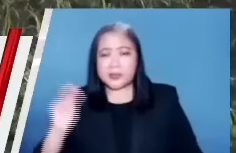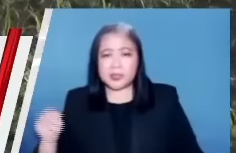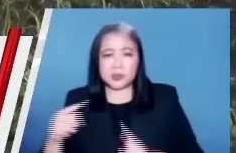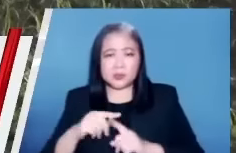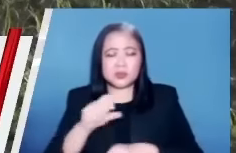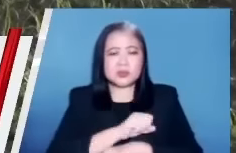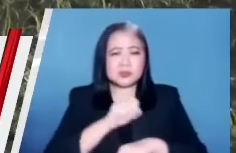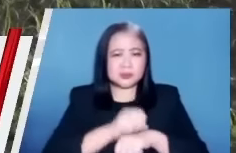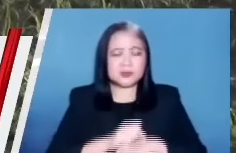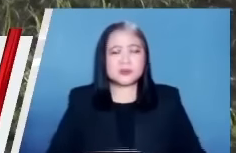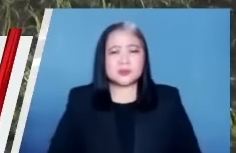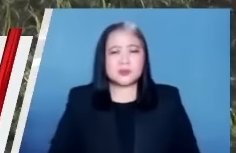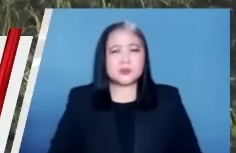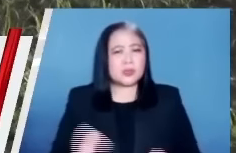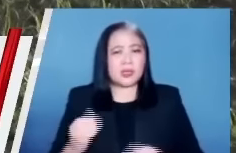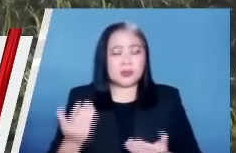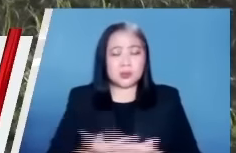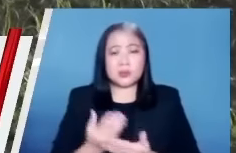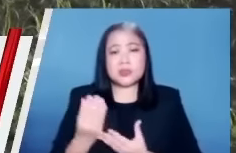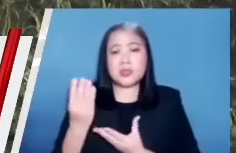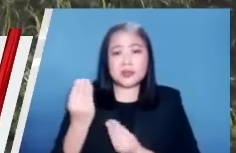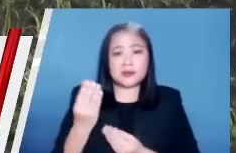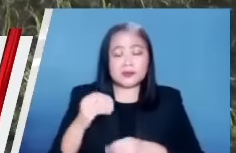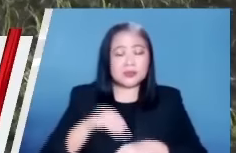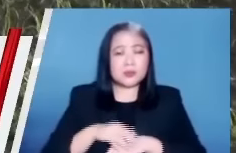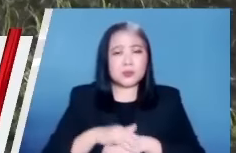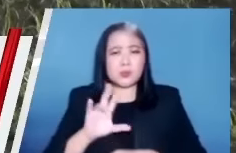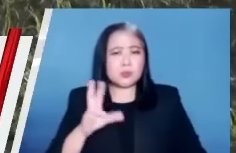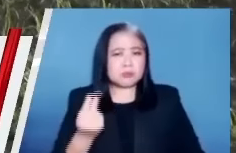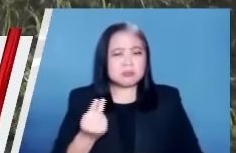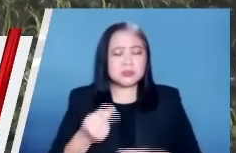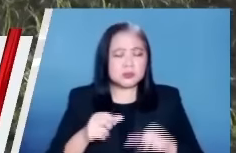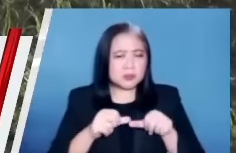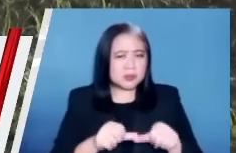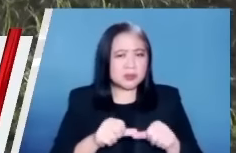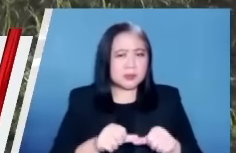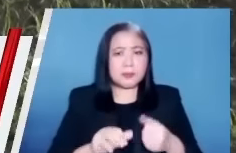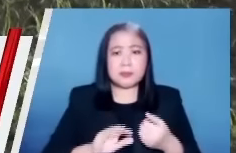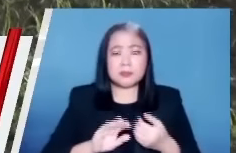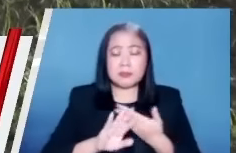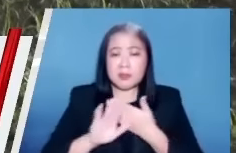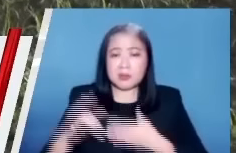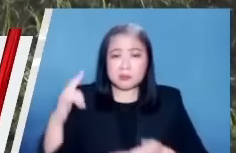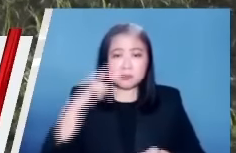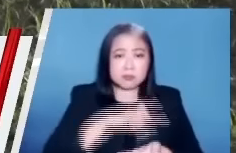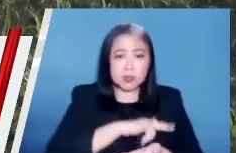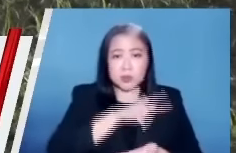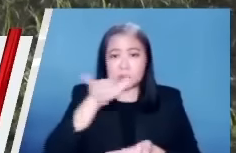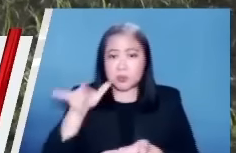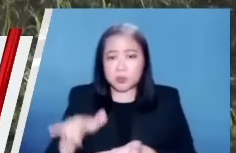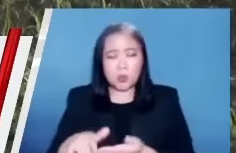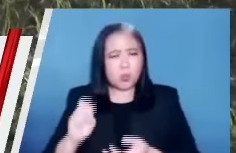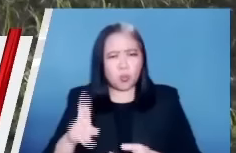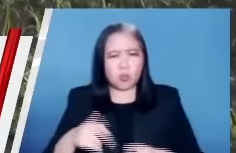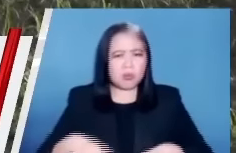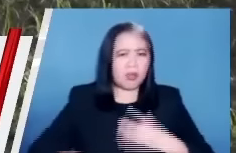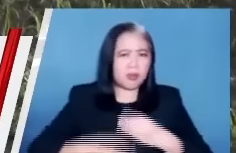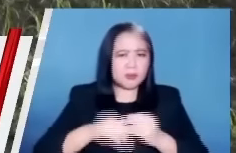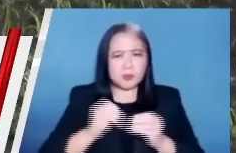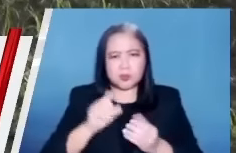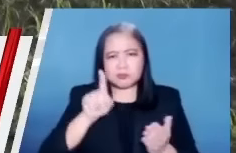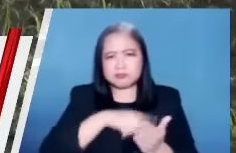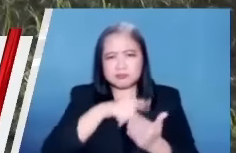advisory ang kaa kung kailan magpapatuloy ang mga flights o karagdagang kanselasyon wala namang